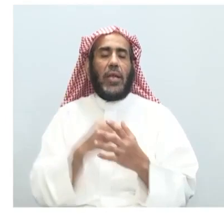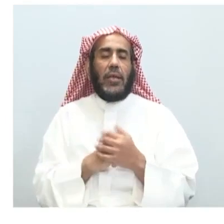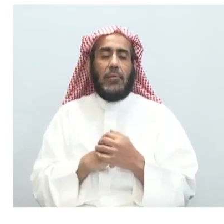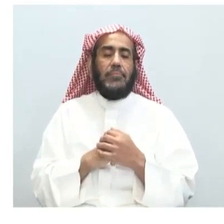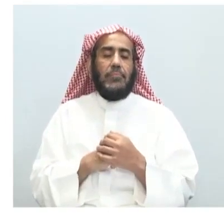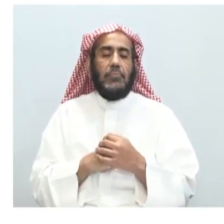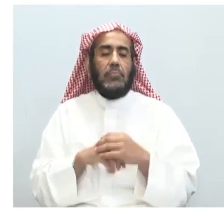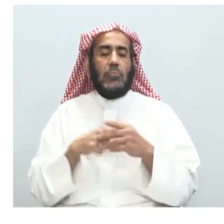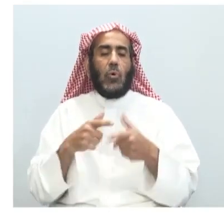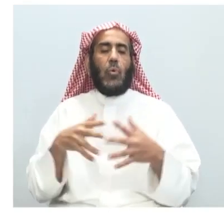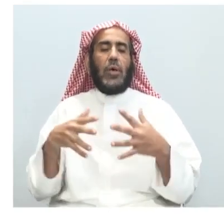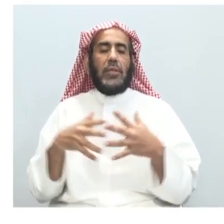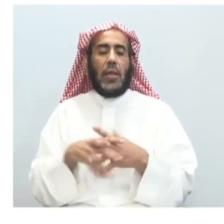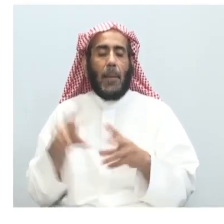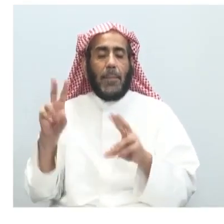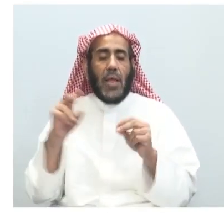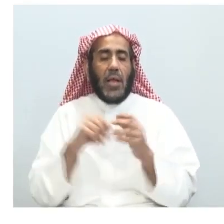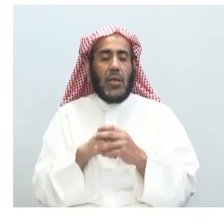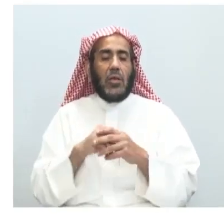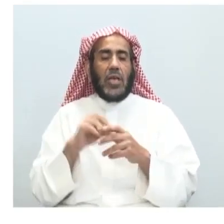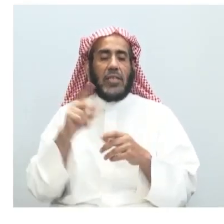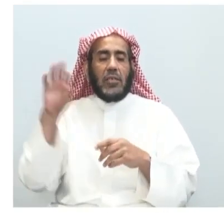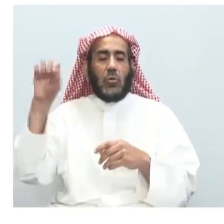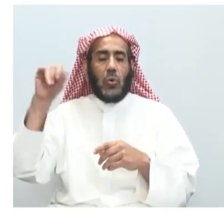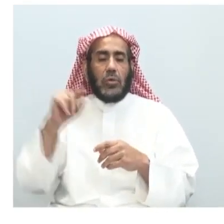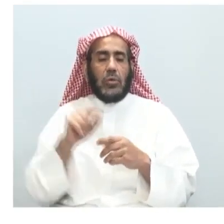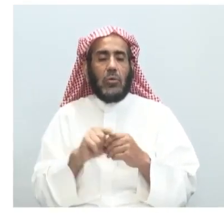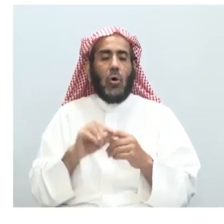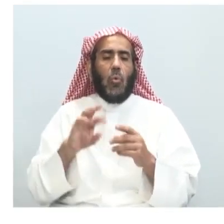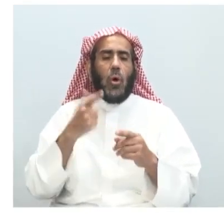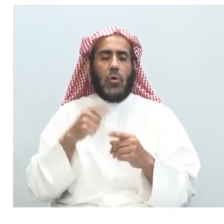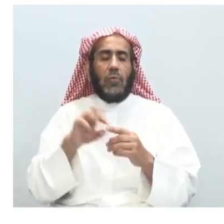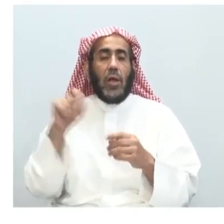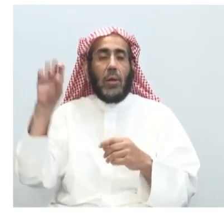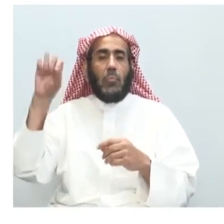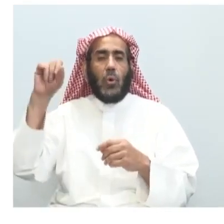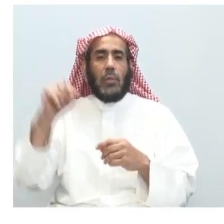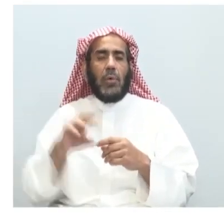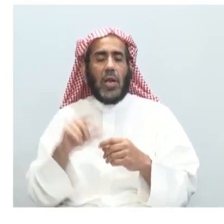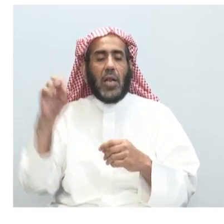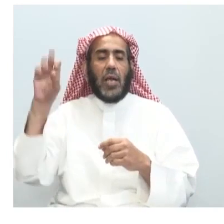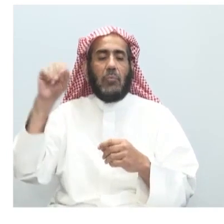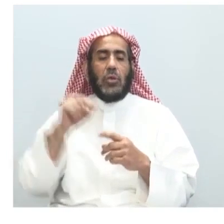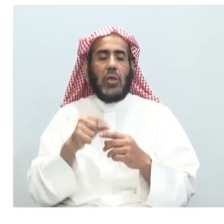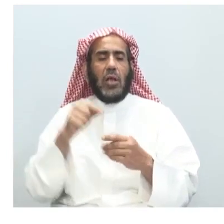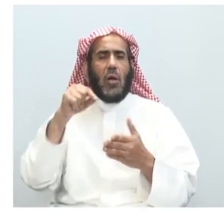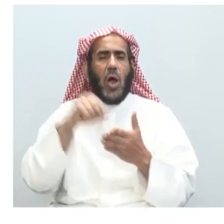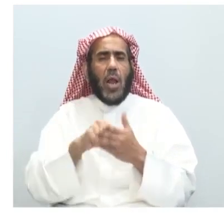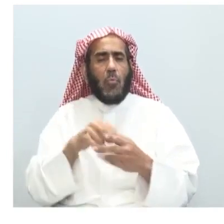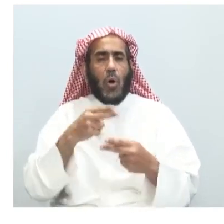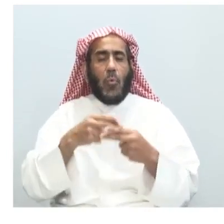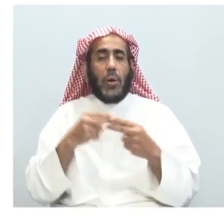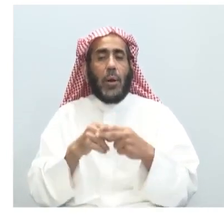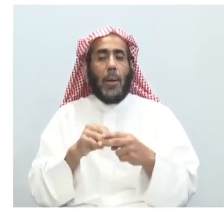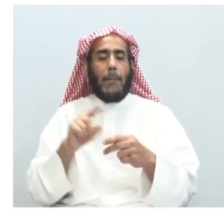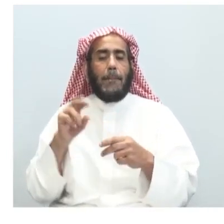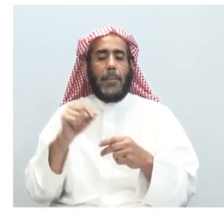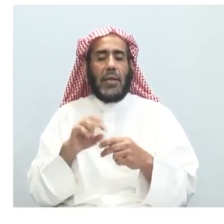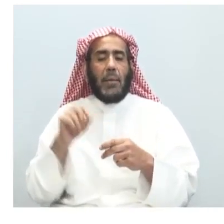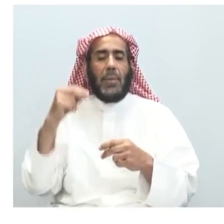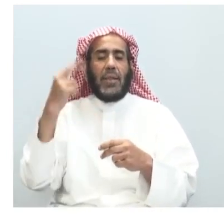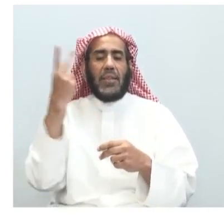الثنائيه واعطانا مثال مثل السكروز ويعرف البوليمر الكربوهيدرات المكون من